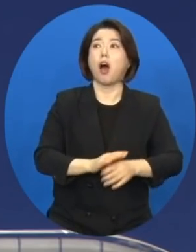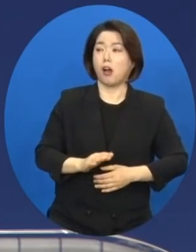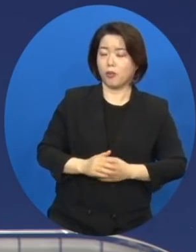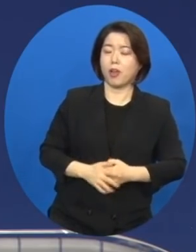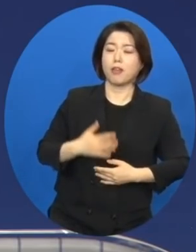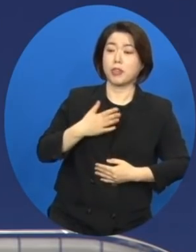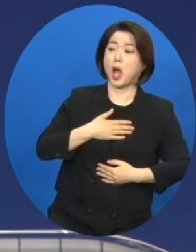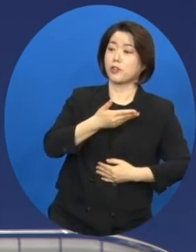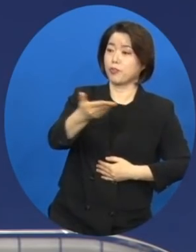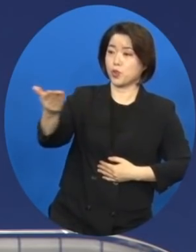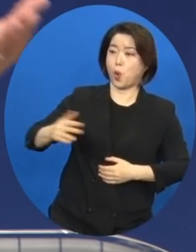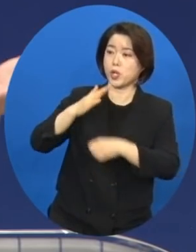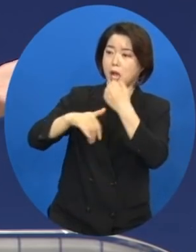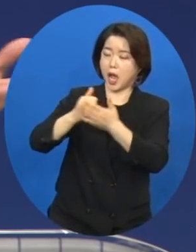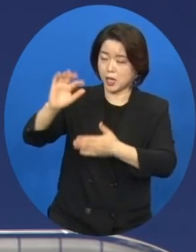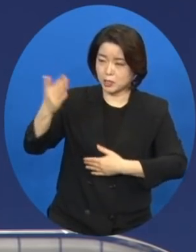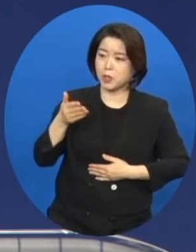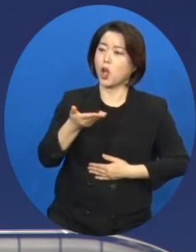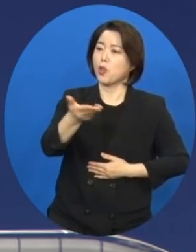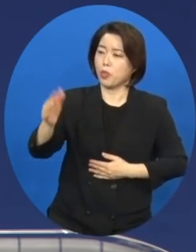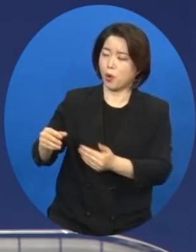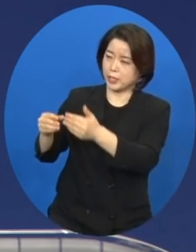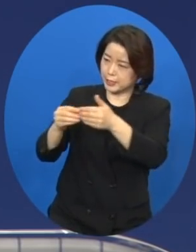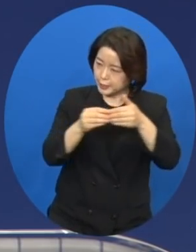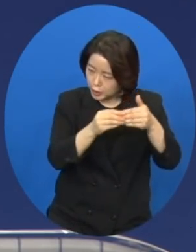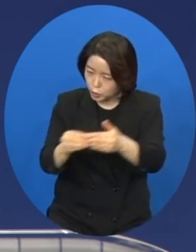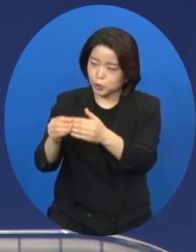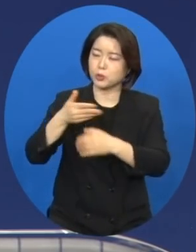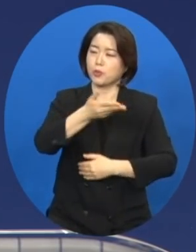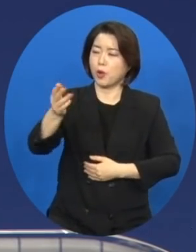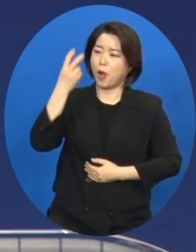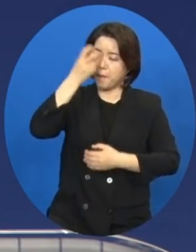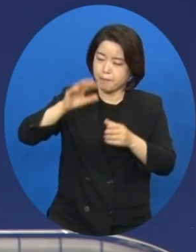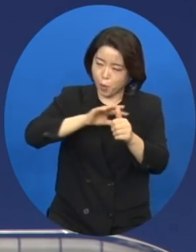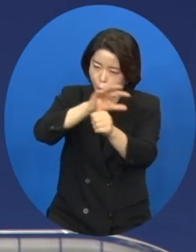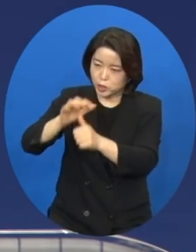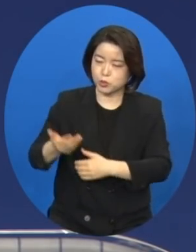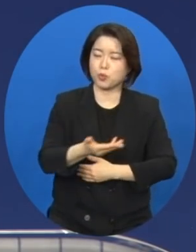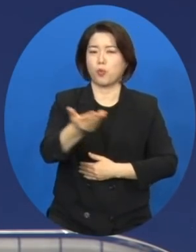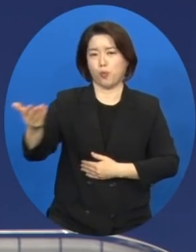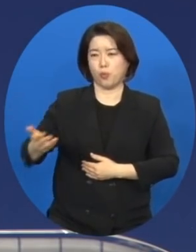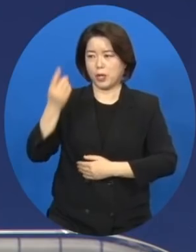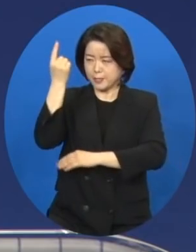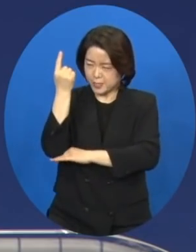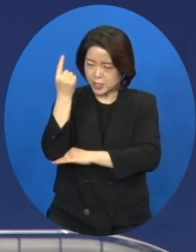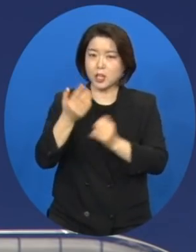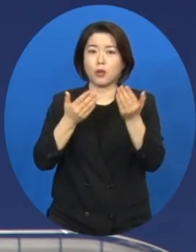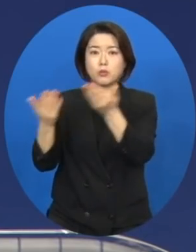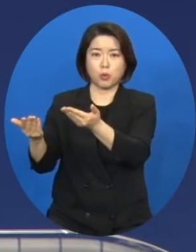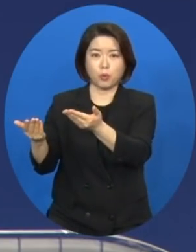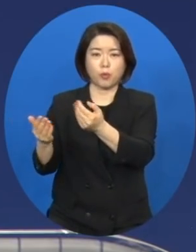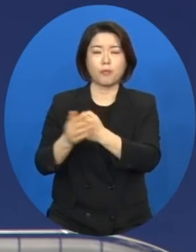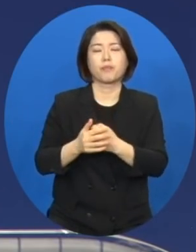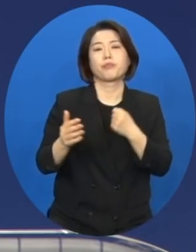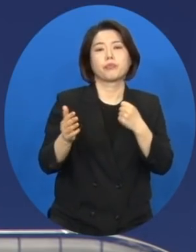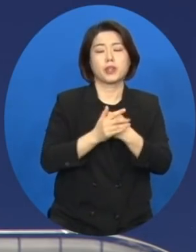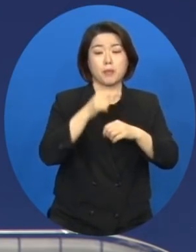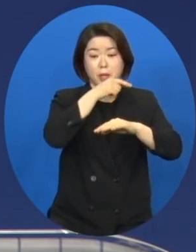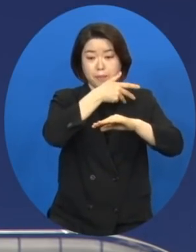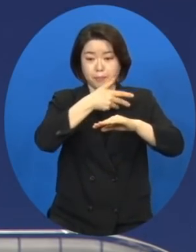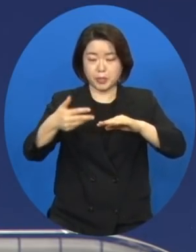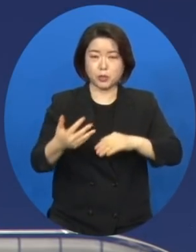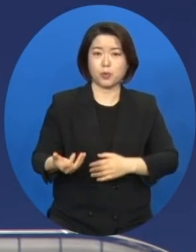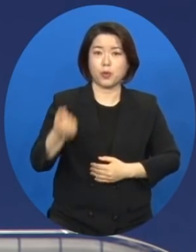너희의 하나님이 될 것이고 너희를 인도할 것이고 너희를 보호할 것이고 너희를 지켜줄 거야. 자, 그러면서 피로 맺어진 거예요. 이것이